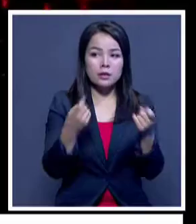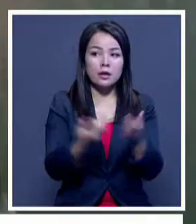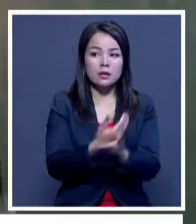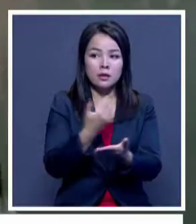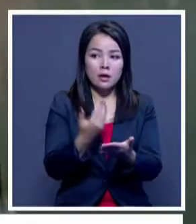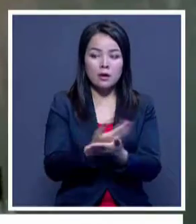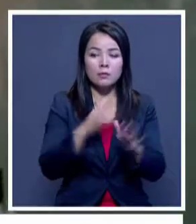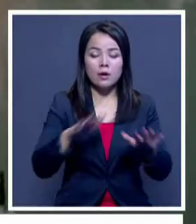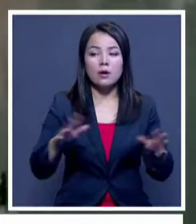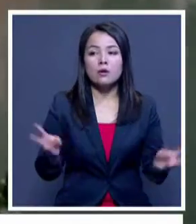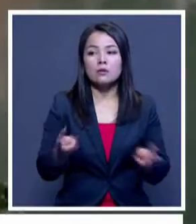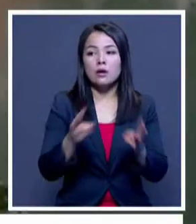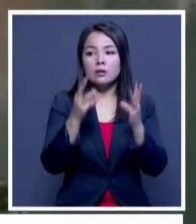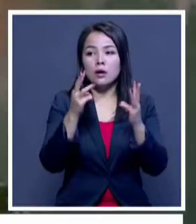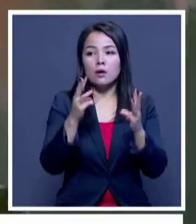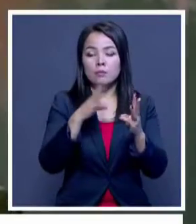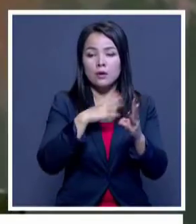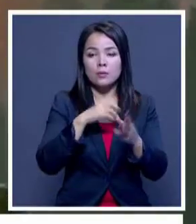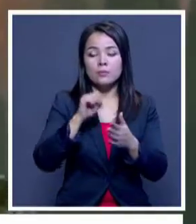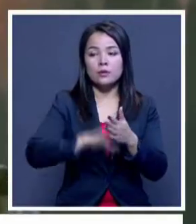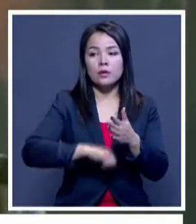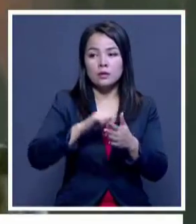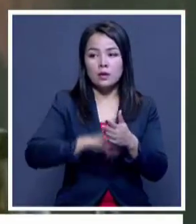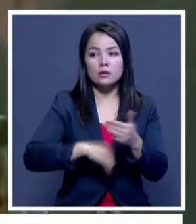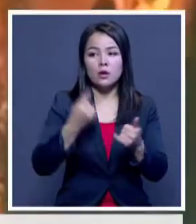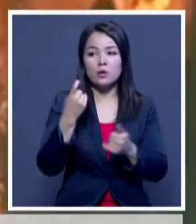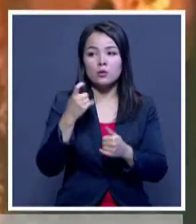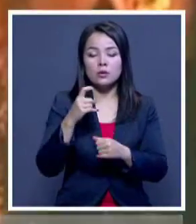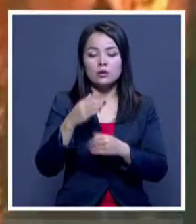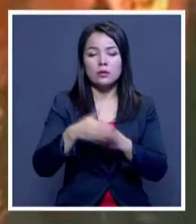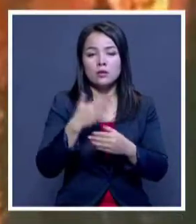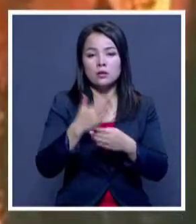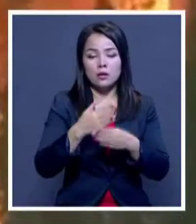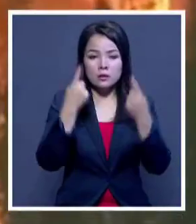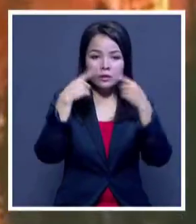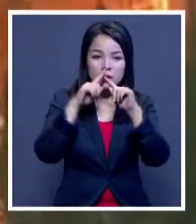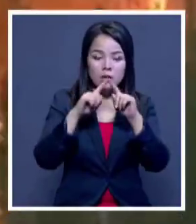мәлімдеуінше лапылдаған жалынды сөндіруге жүздеген өрт сөндіруші жұмылдырылды.